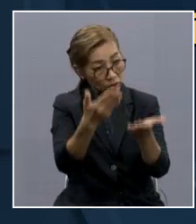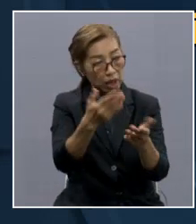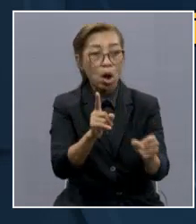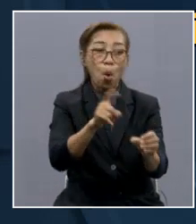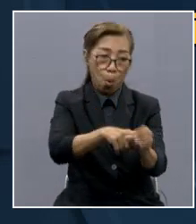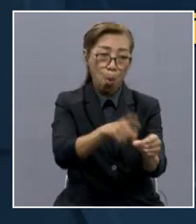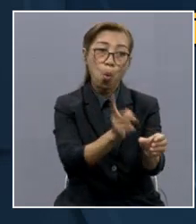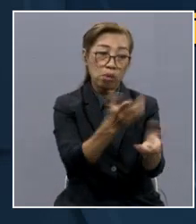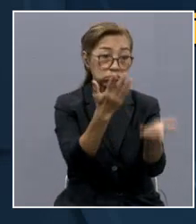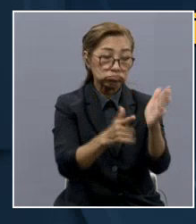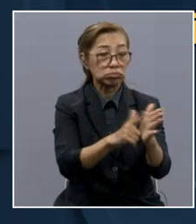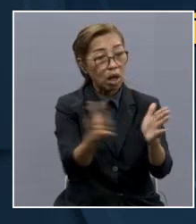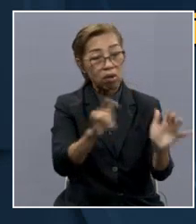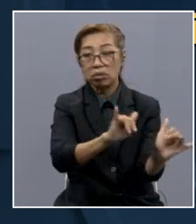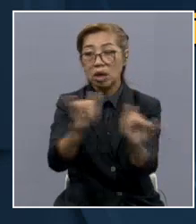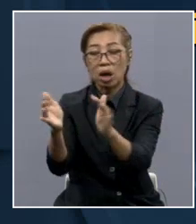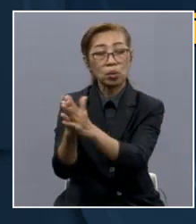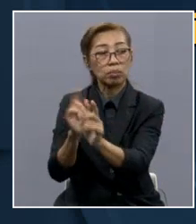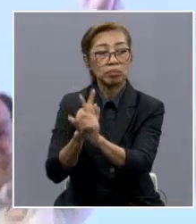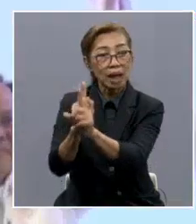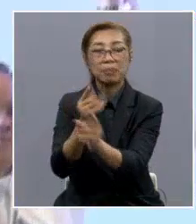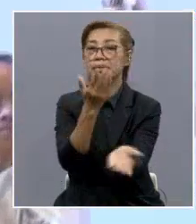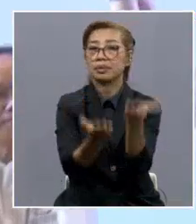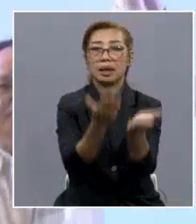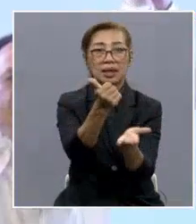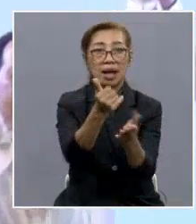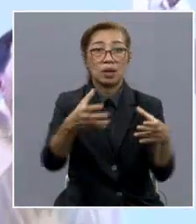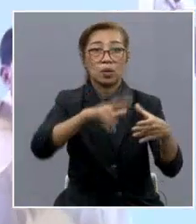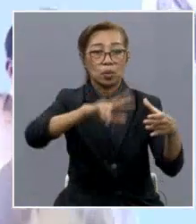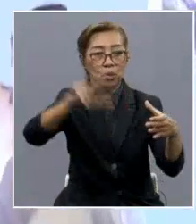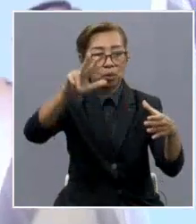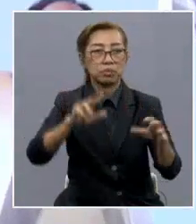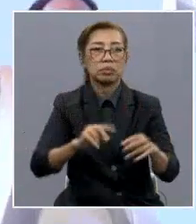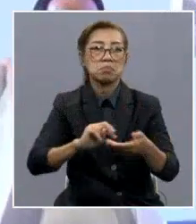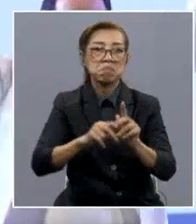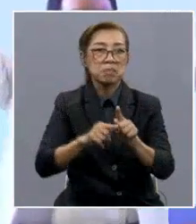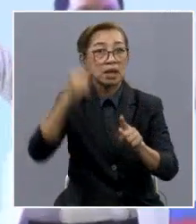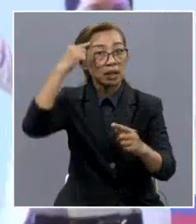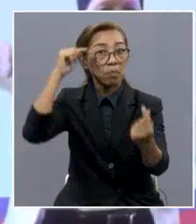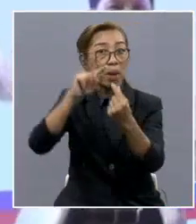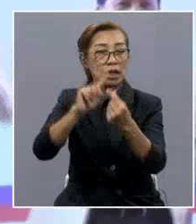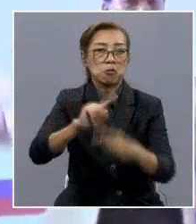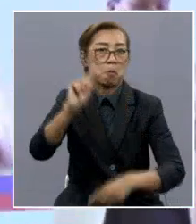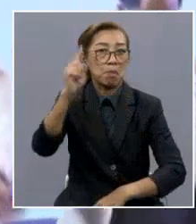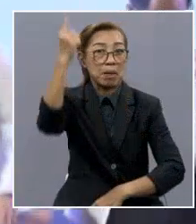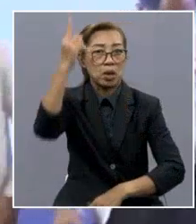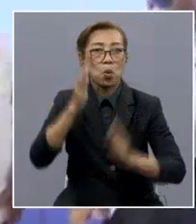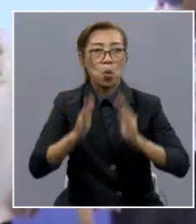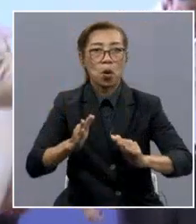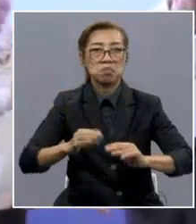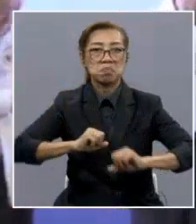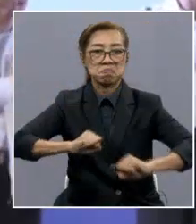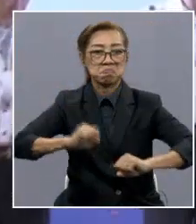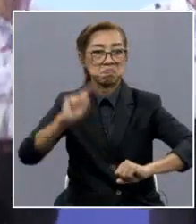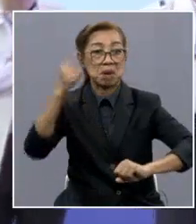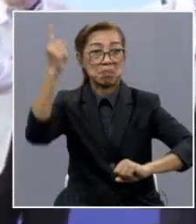อหรือว่าจะตามไปกับอาน้อยเนี่ยนะครับและจุดขายของพรรคเนี่ยจะเน้นความทันสมัยคนรุ่นใหม่ไม่ก้าวร้าว เป็นคนรุ่น